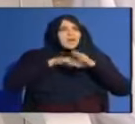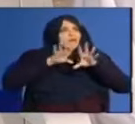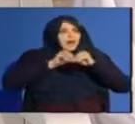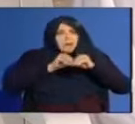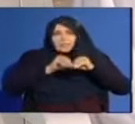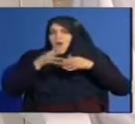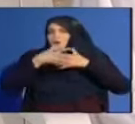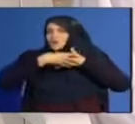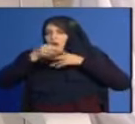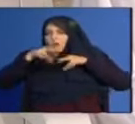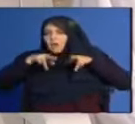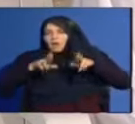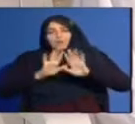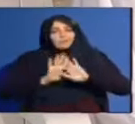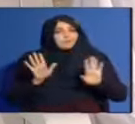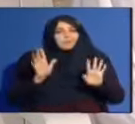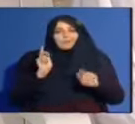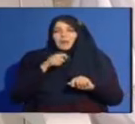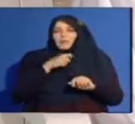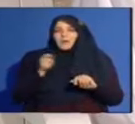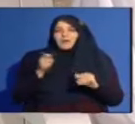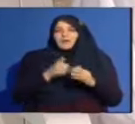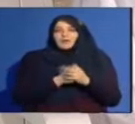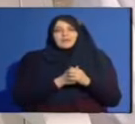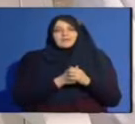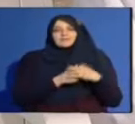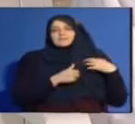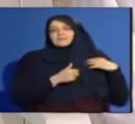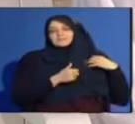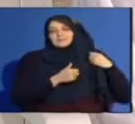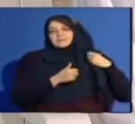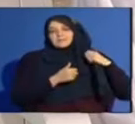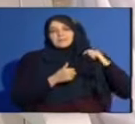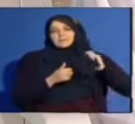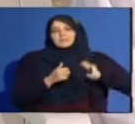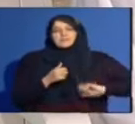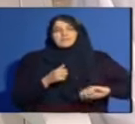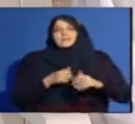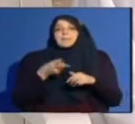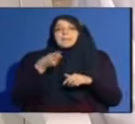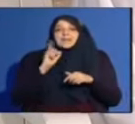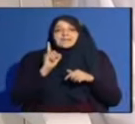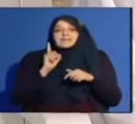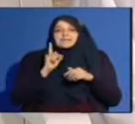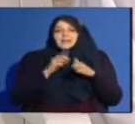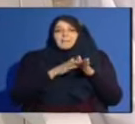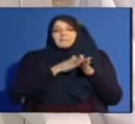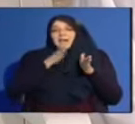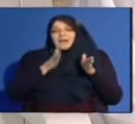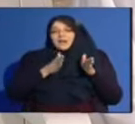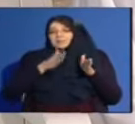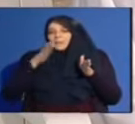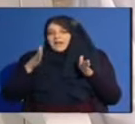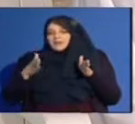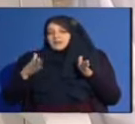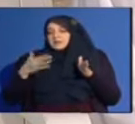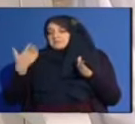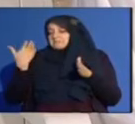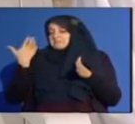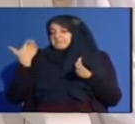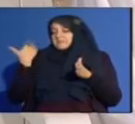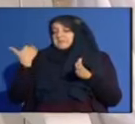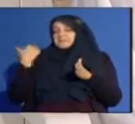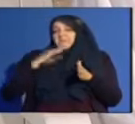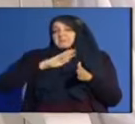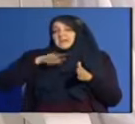خارج الأسرة، في مجال في فضاءات العمل المختلفة. ولكن في هذه السنوات الأخيرة